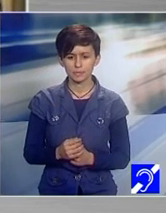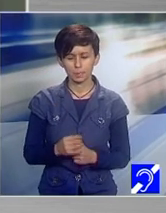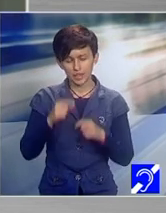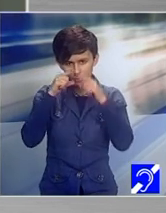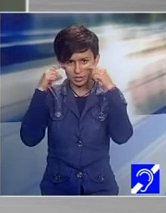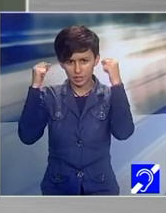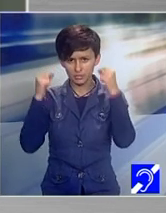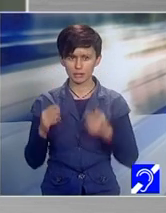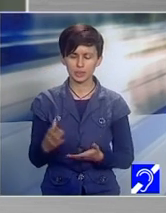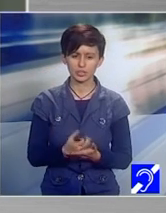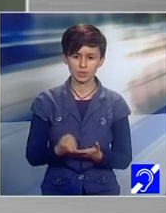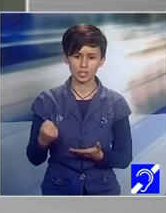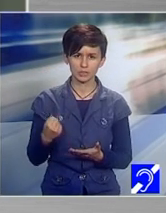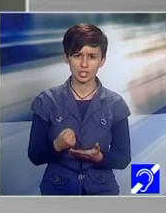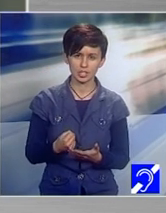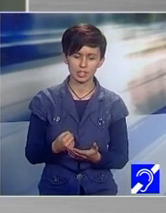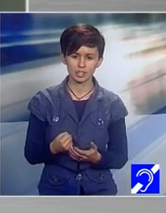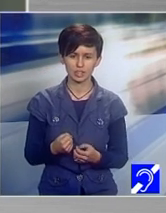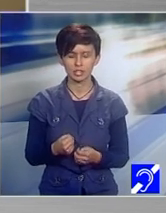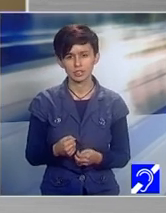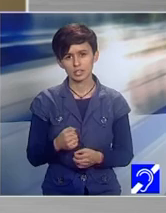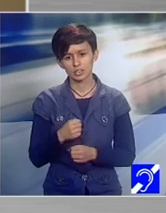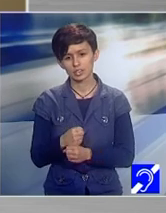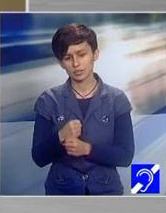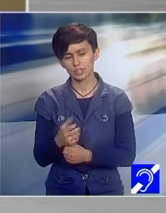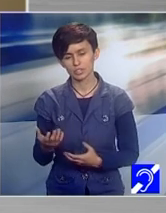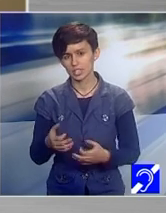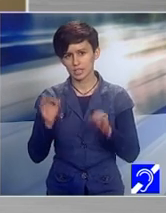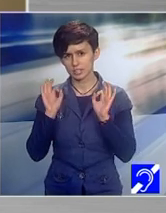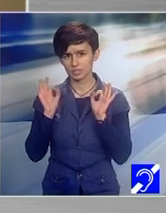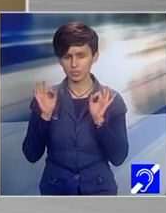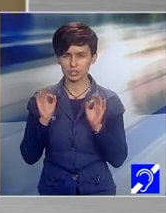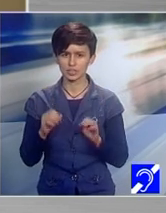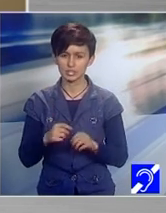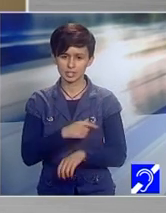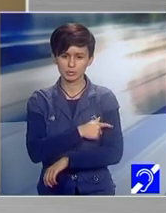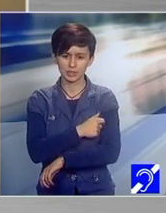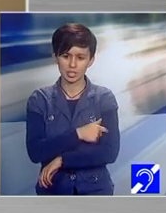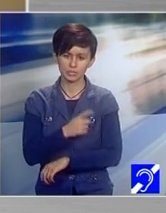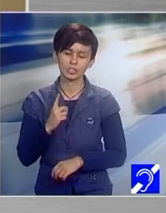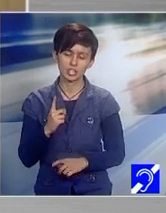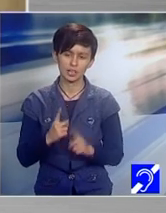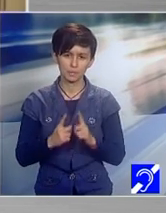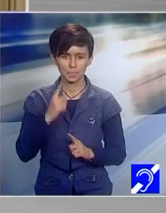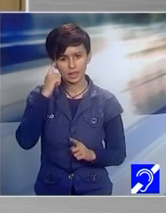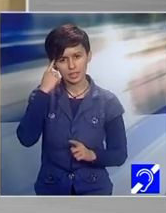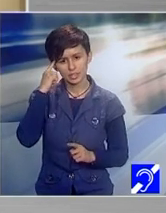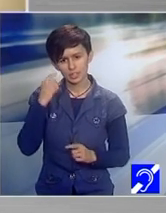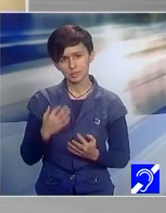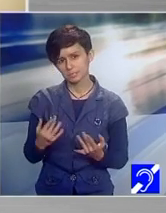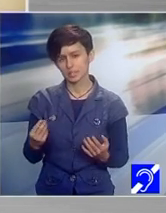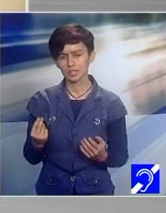fonduri, care să folosească, sigur, unității spitalului. Dar dacă stați să mă gândesc câți bani se